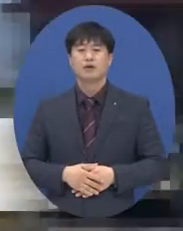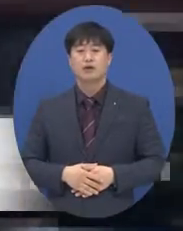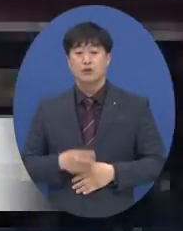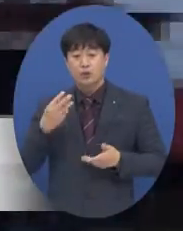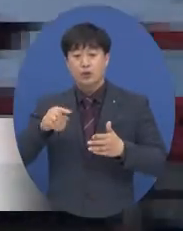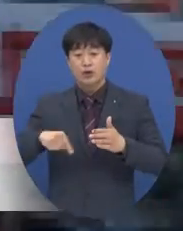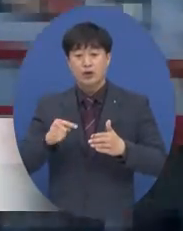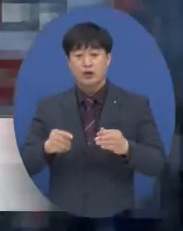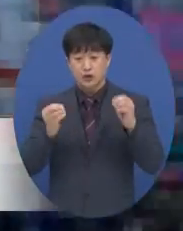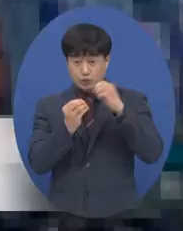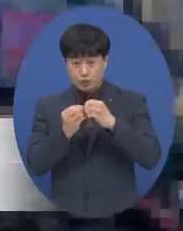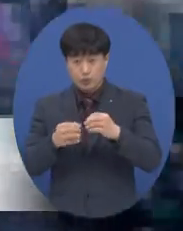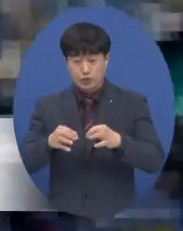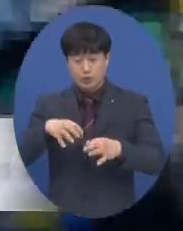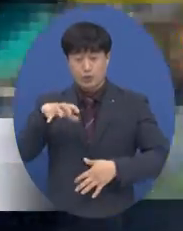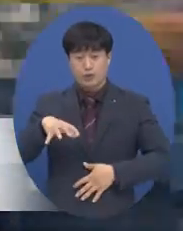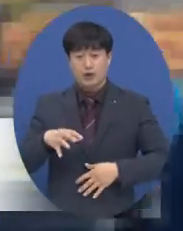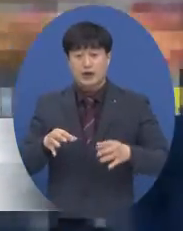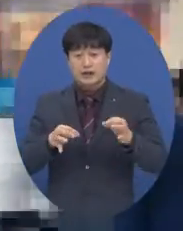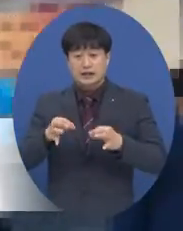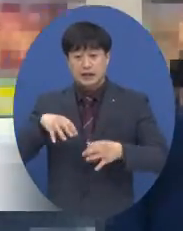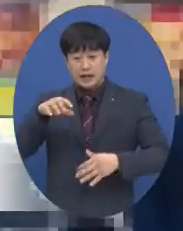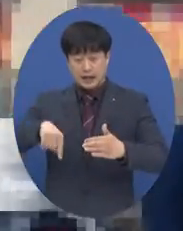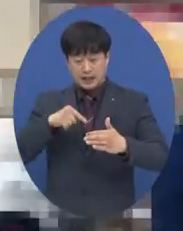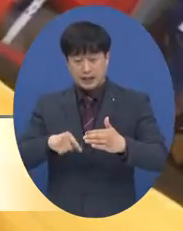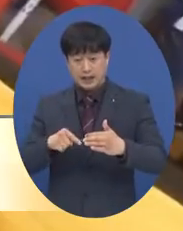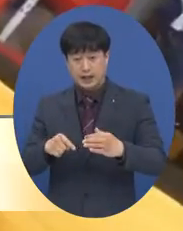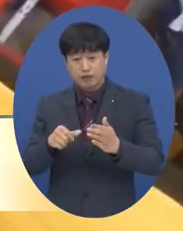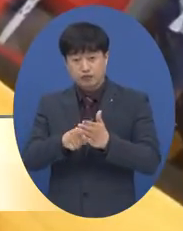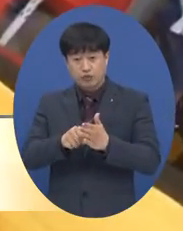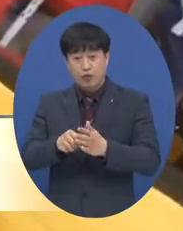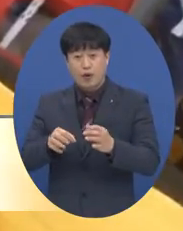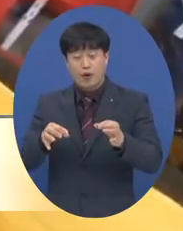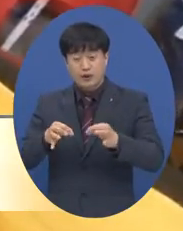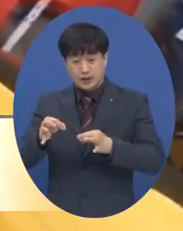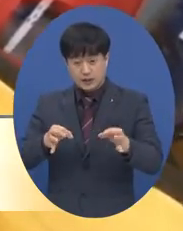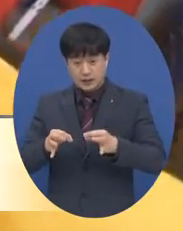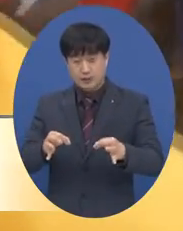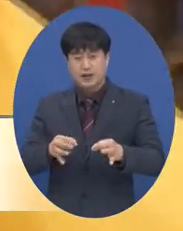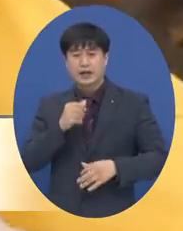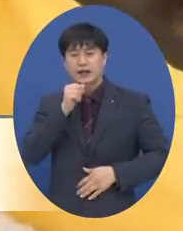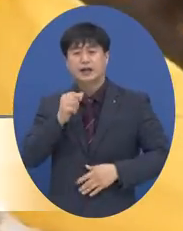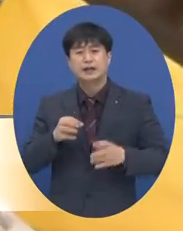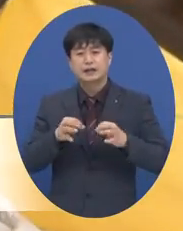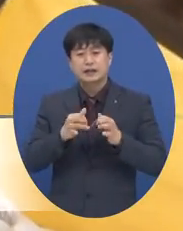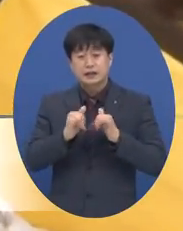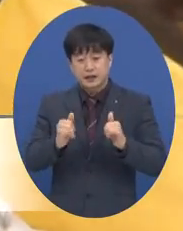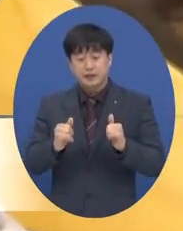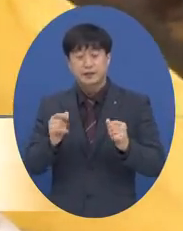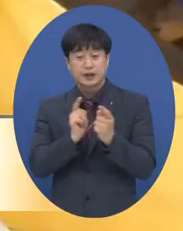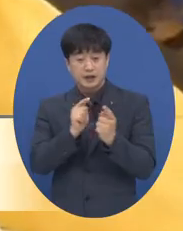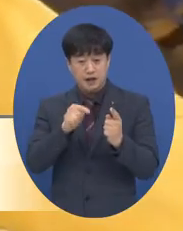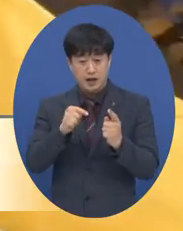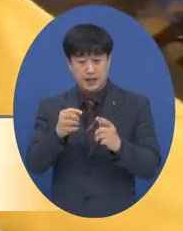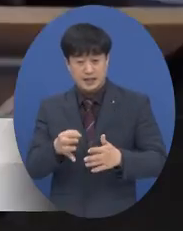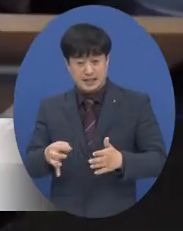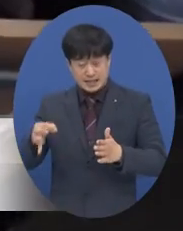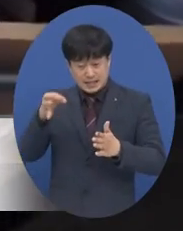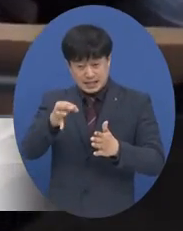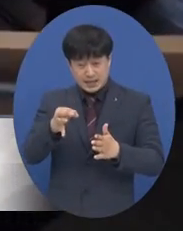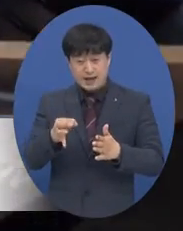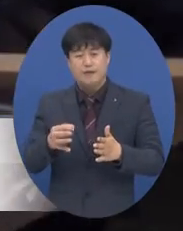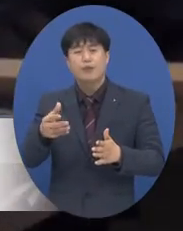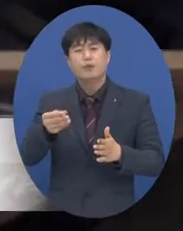도내 한 전통시장 시장내 잡화점을 운영하며 주변 영세상인 의 대상으로 고금리 대부업 을 벌인 없자 2명의